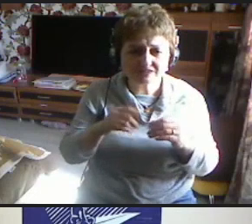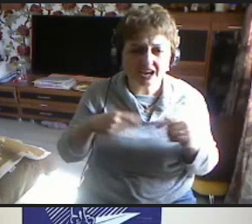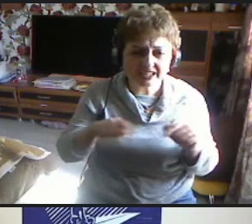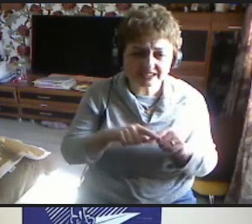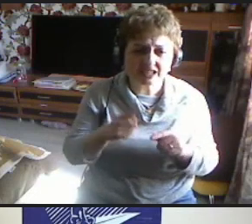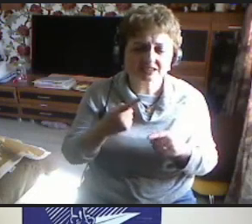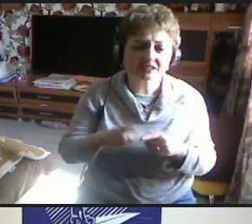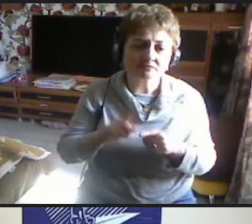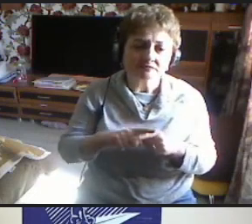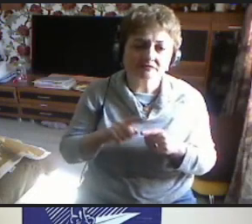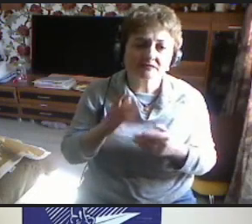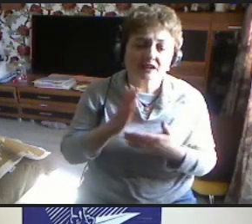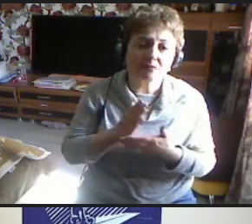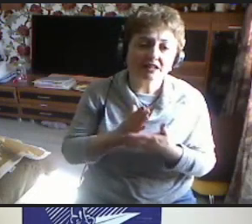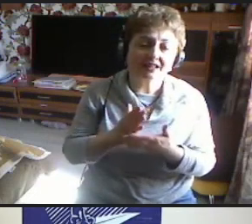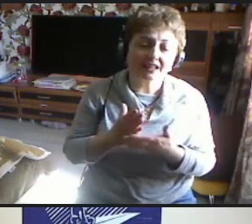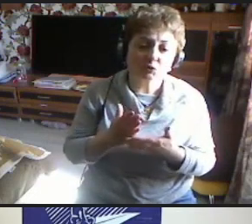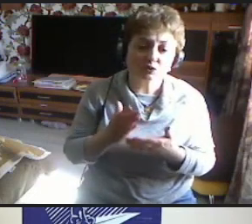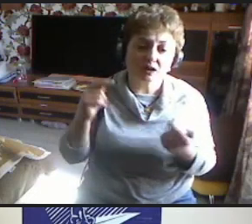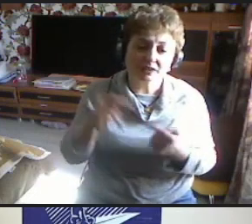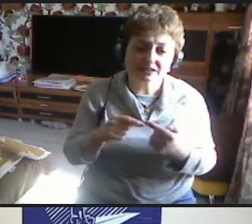обладают определенной методикой